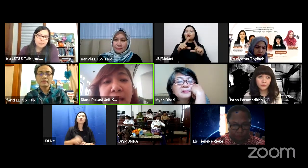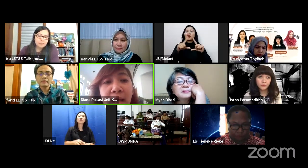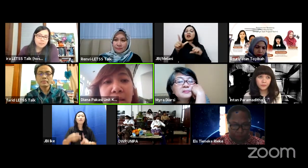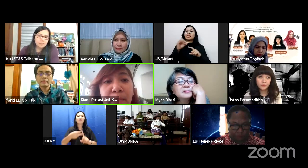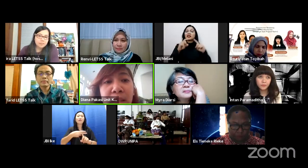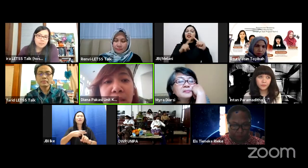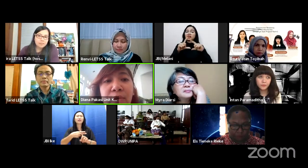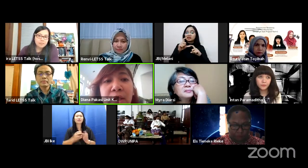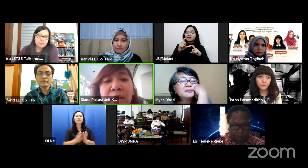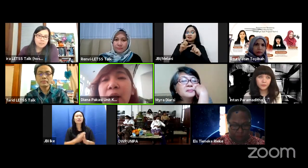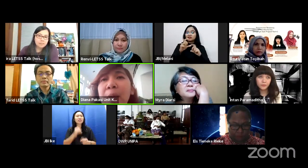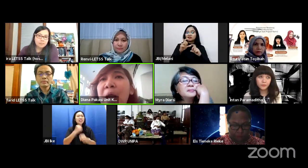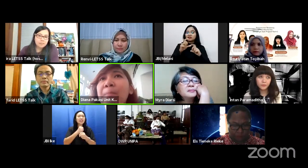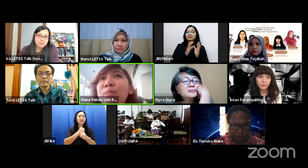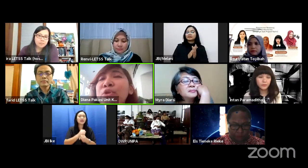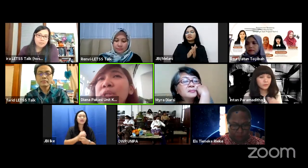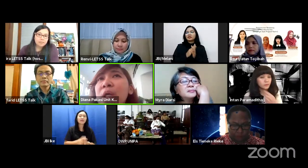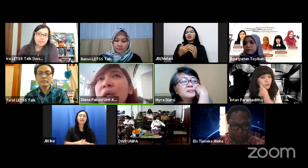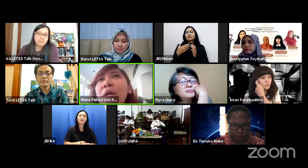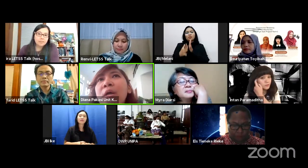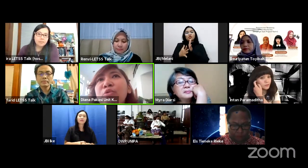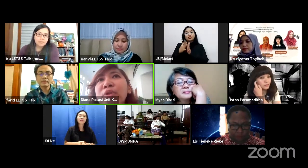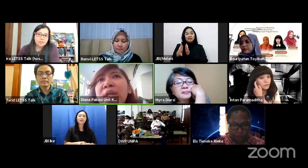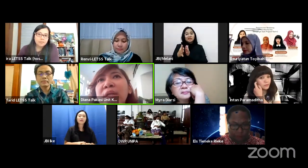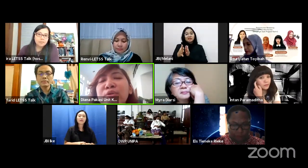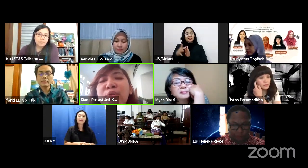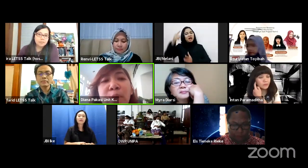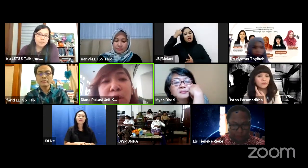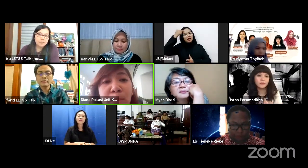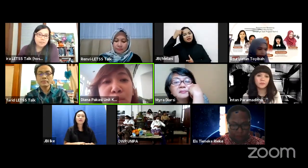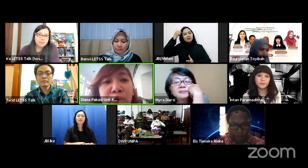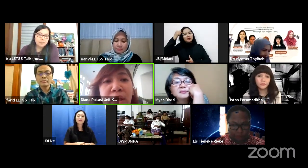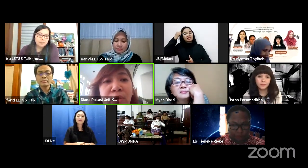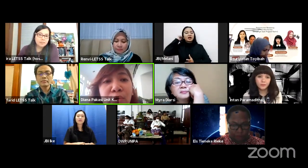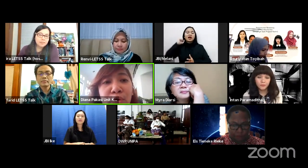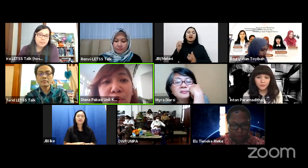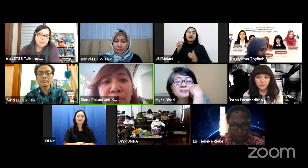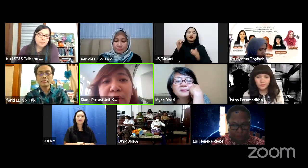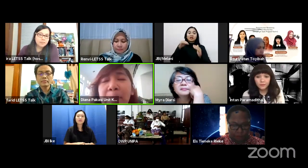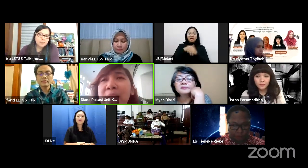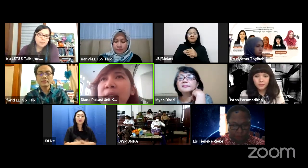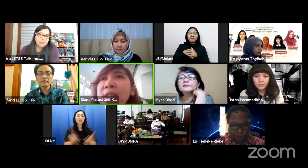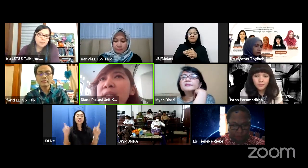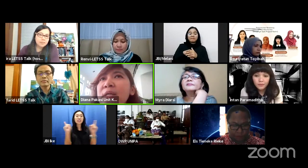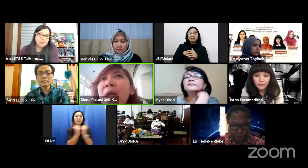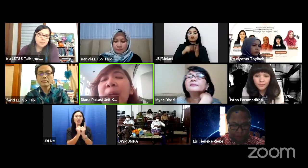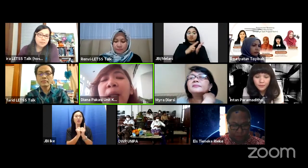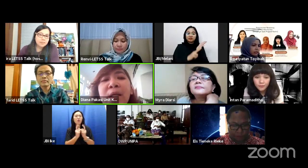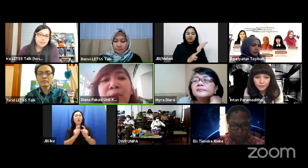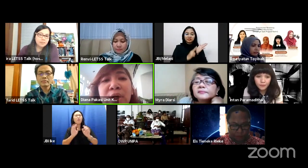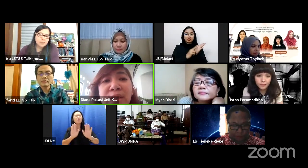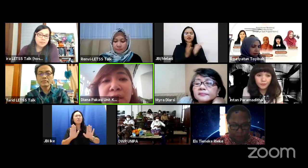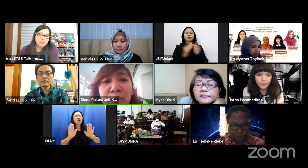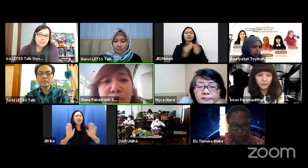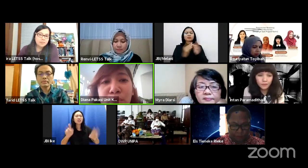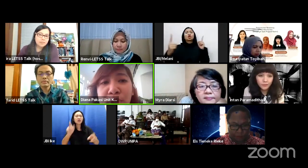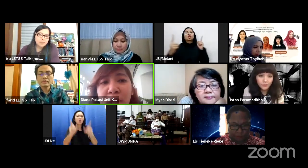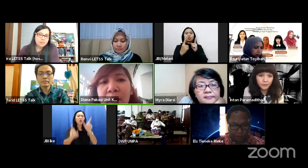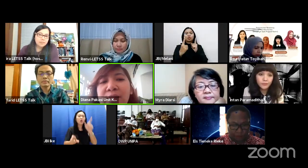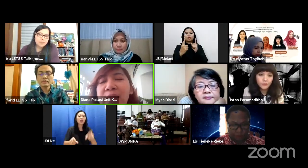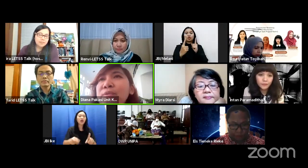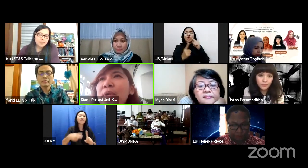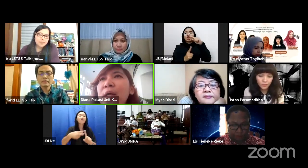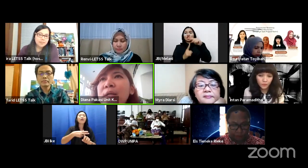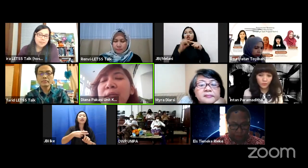dari proses akademik gitu ya di dalam kampus, kemudian juga bertemu dengan tokoh-tokoh feminis, dan apalagi kemudian setelah